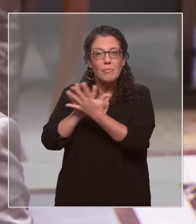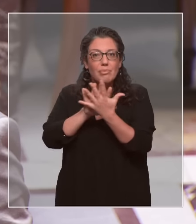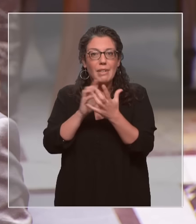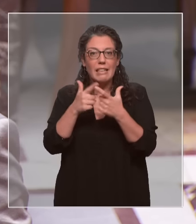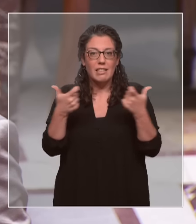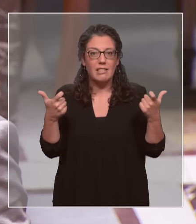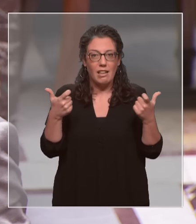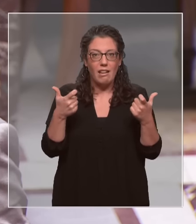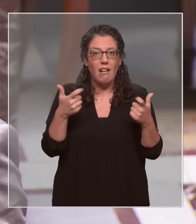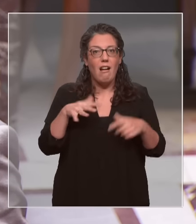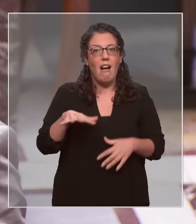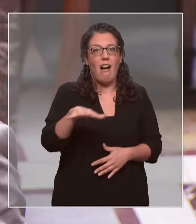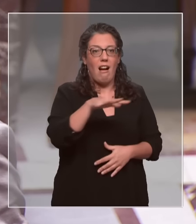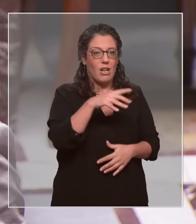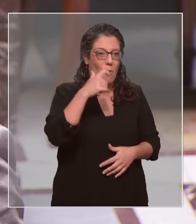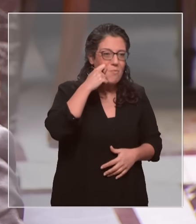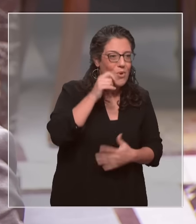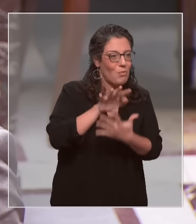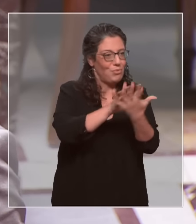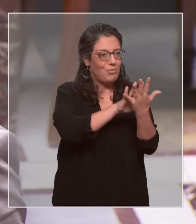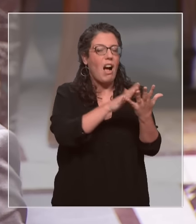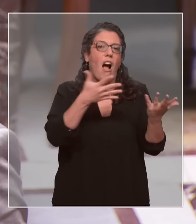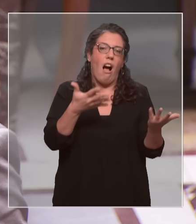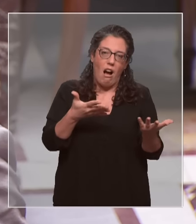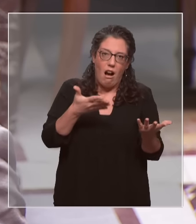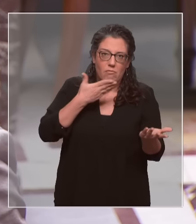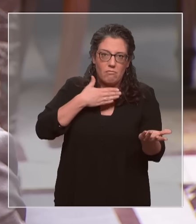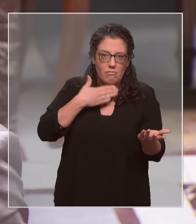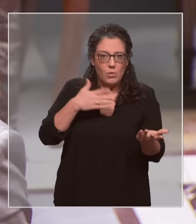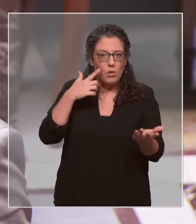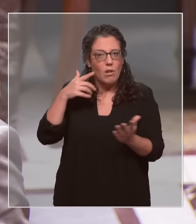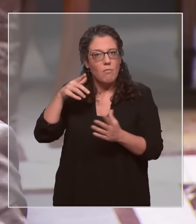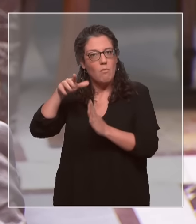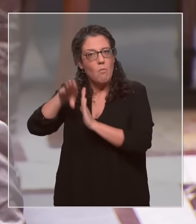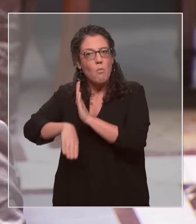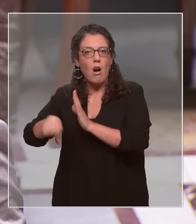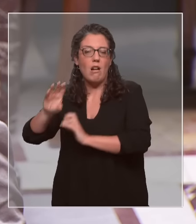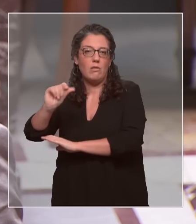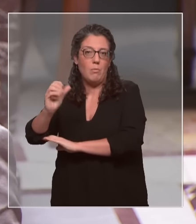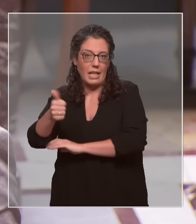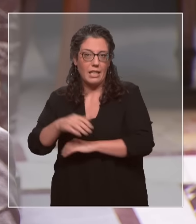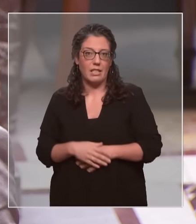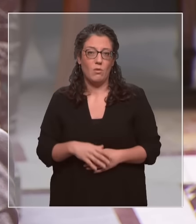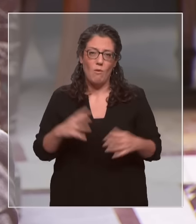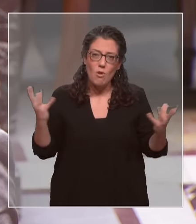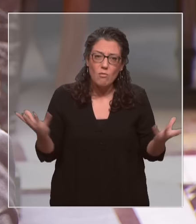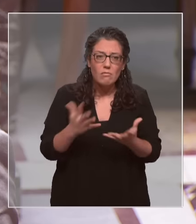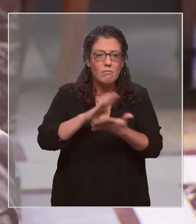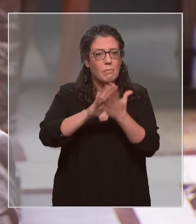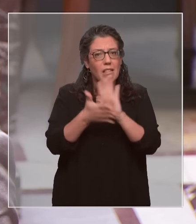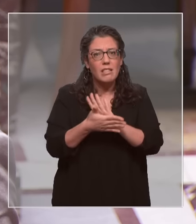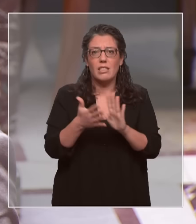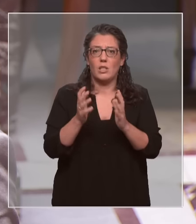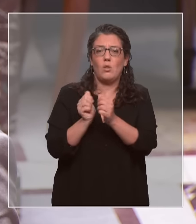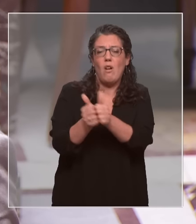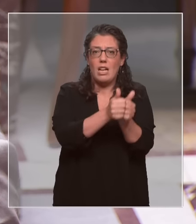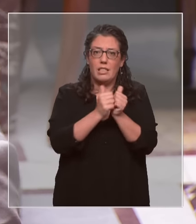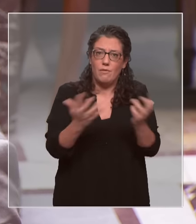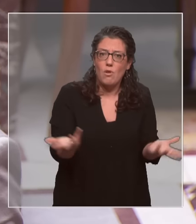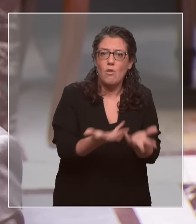minute de gagner pour faire nation ensemble. Nous devons donc encourager les pratiques collectives. Enfin, ce sujet questionne notre